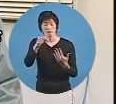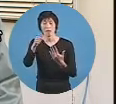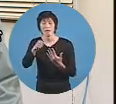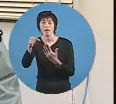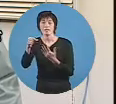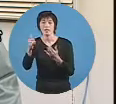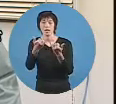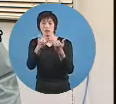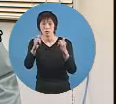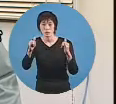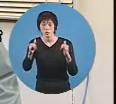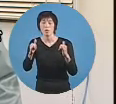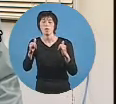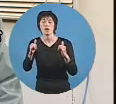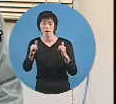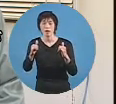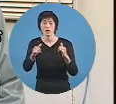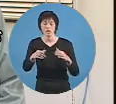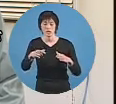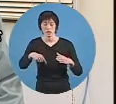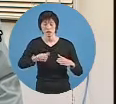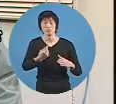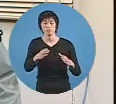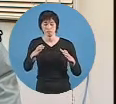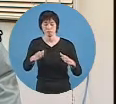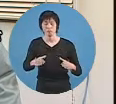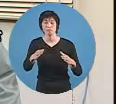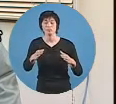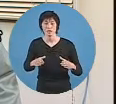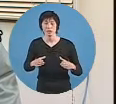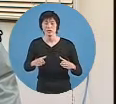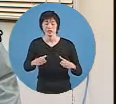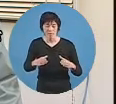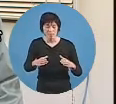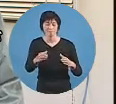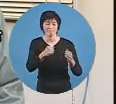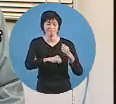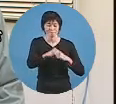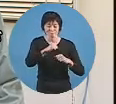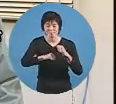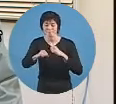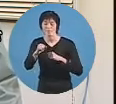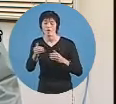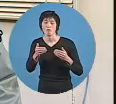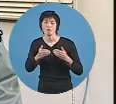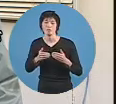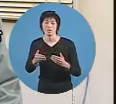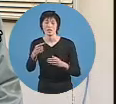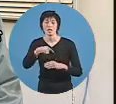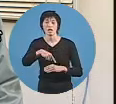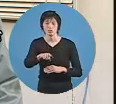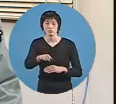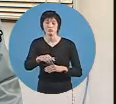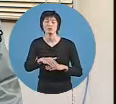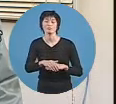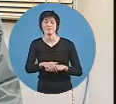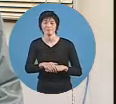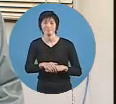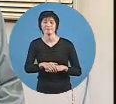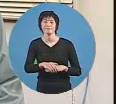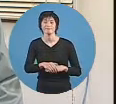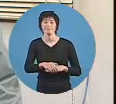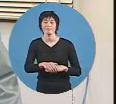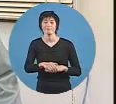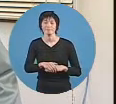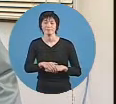されたその方たちが、自らの地域で、活動されるということですので